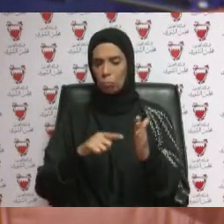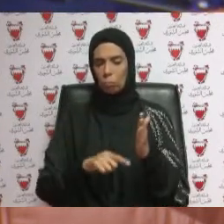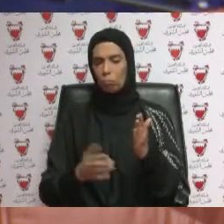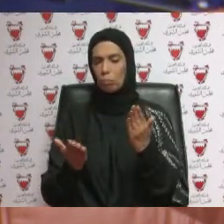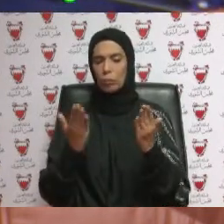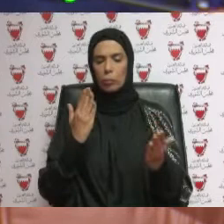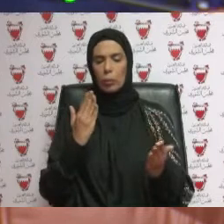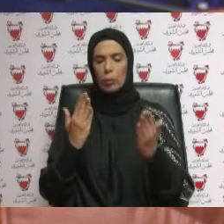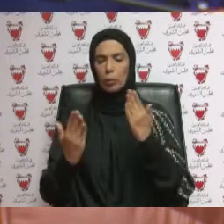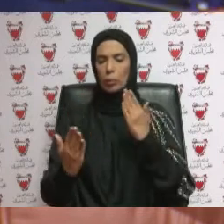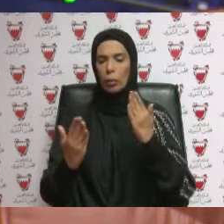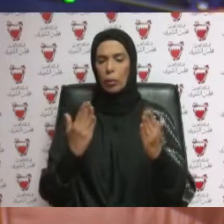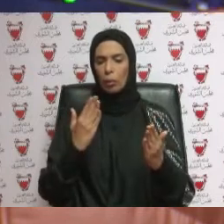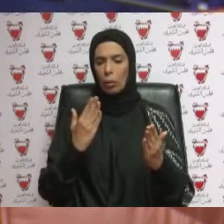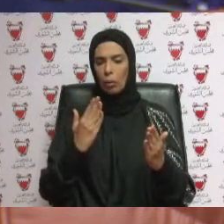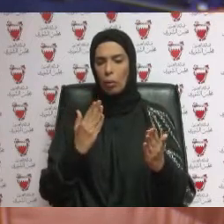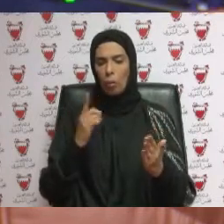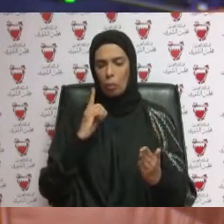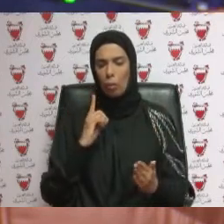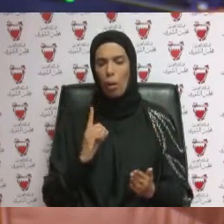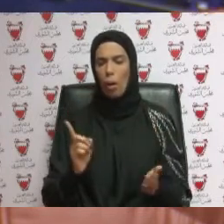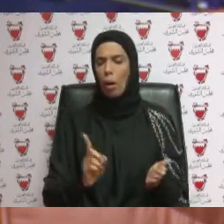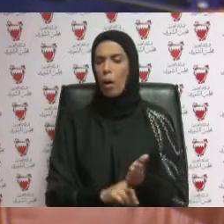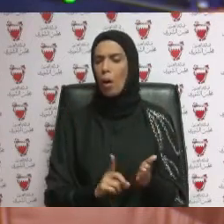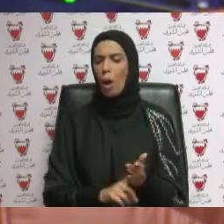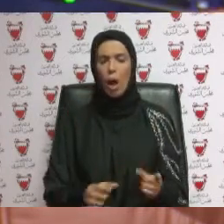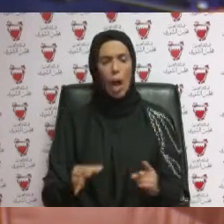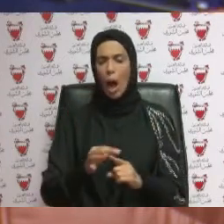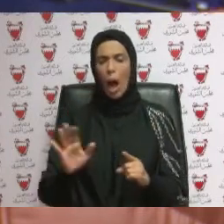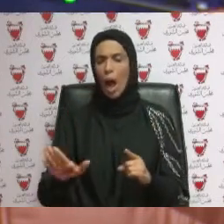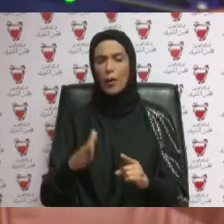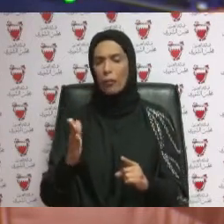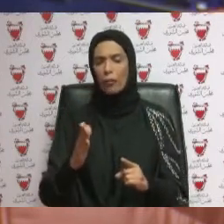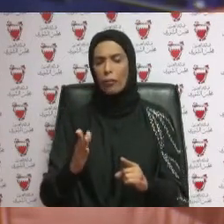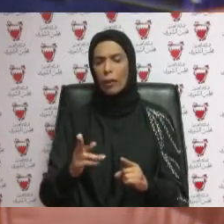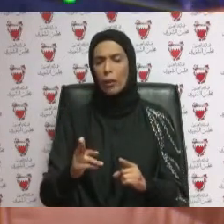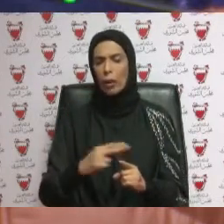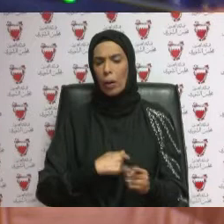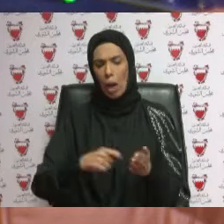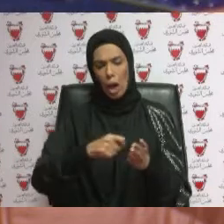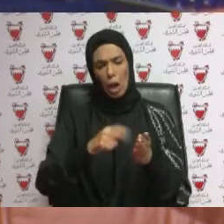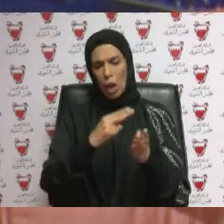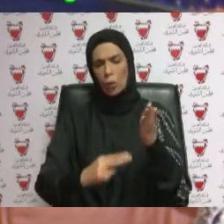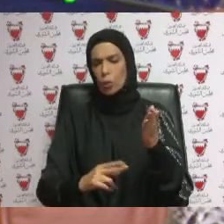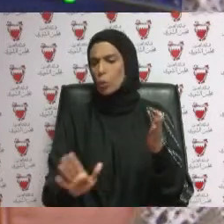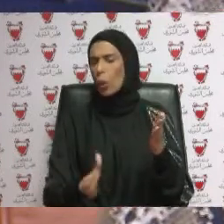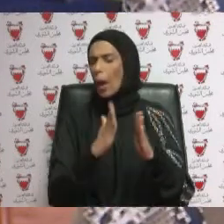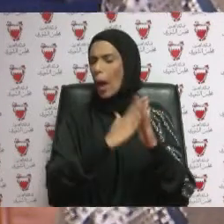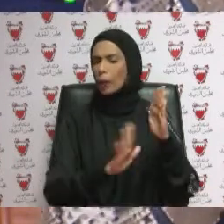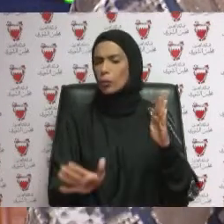المقارنة تم أخذ الاعتبار تحديد الغرض في العقود من أحدثها، طبعا قد يكون